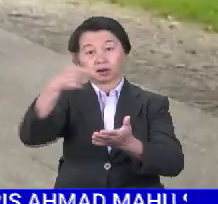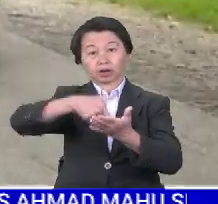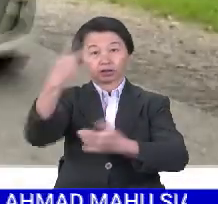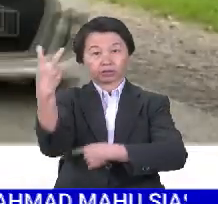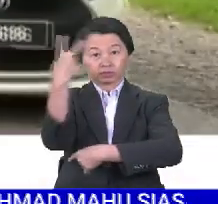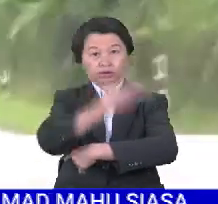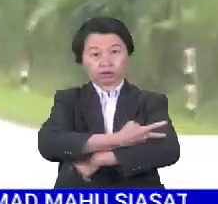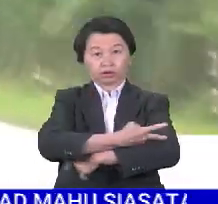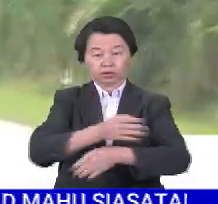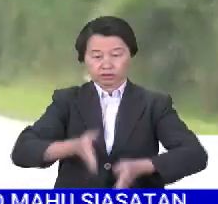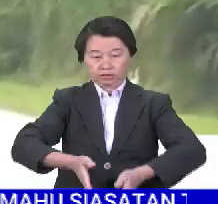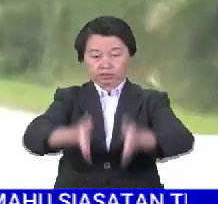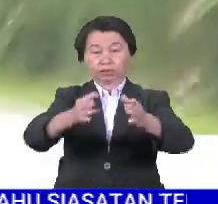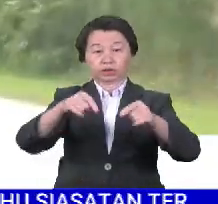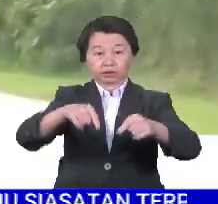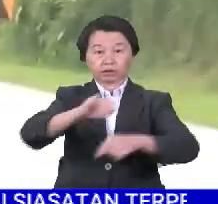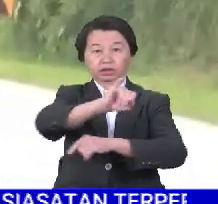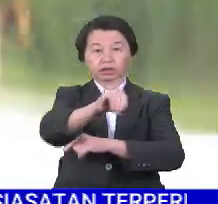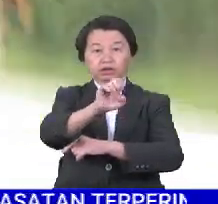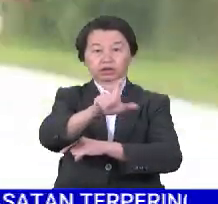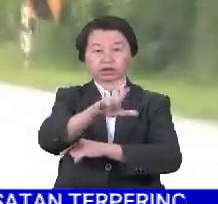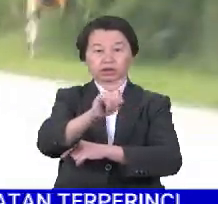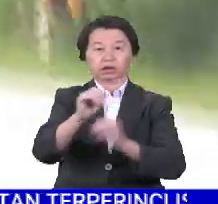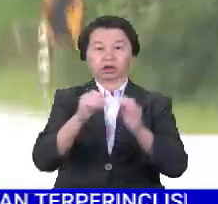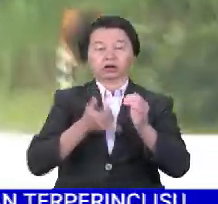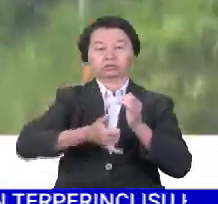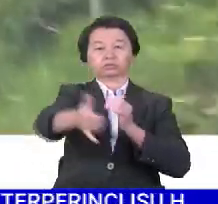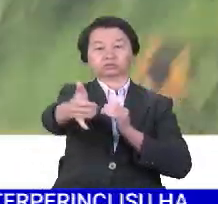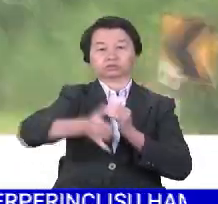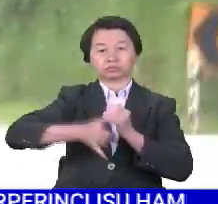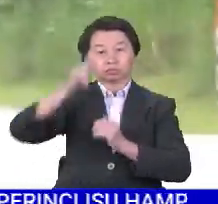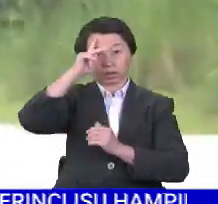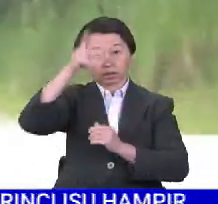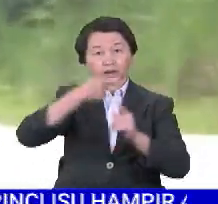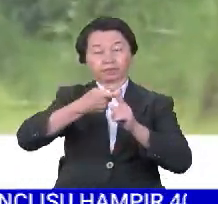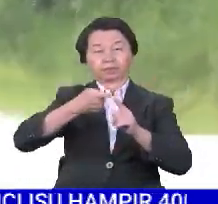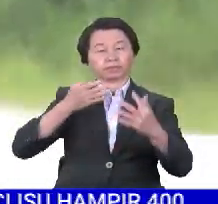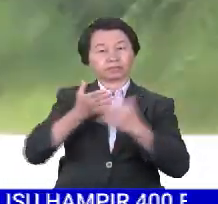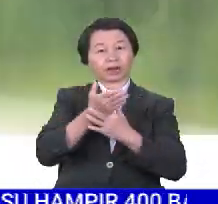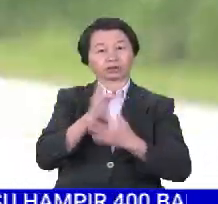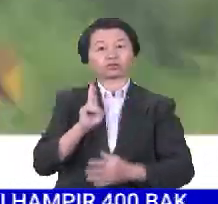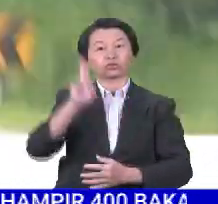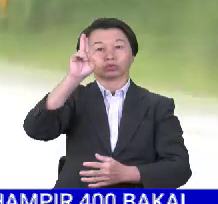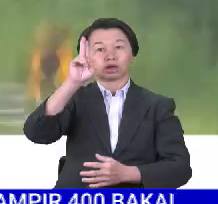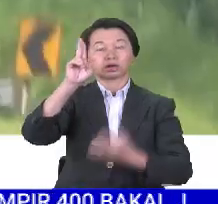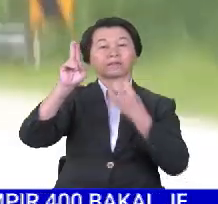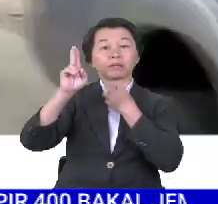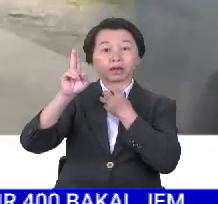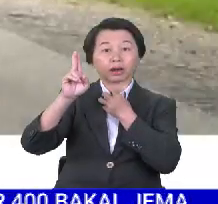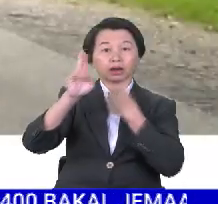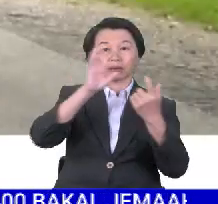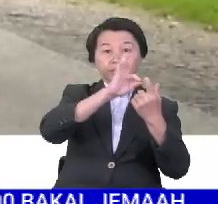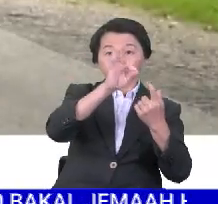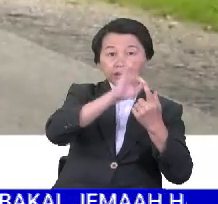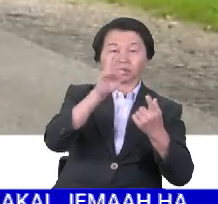di laluan Jeli Grid ini merupakan pintu keluar dan masuk ke negeri Kelantan melalui negeri utara antaranya Perak, Pulau